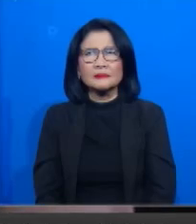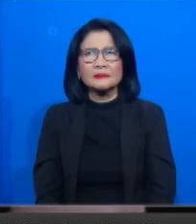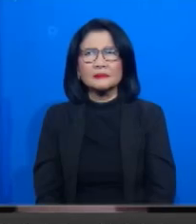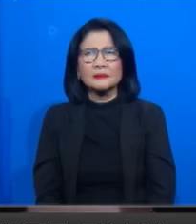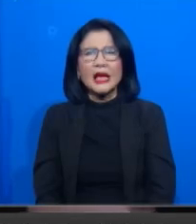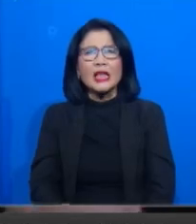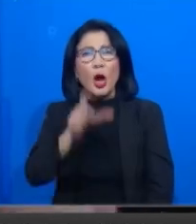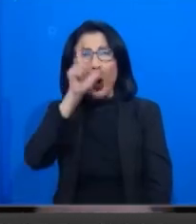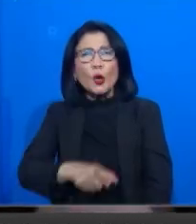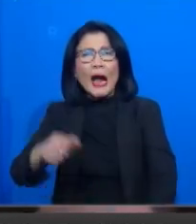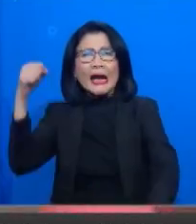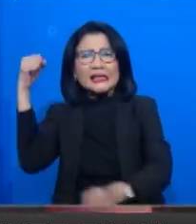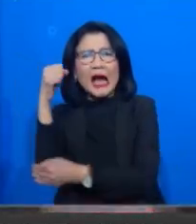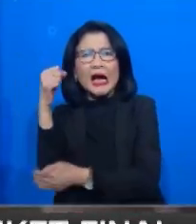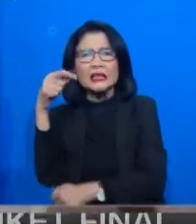Jahat orang jahat tu.